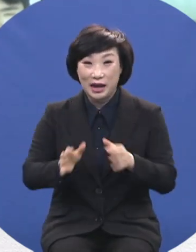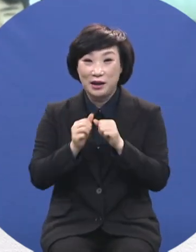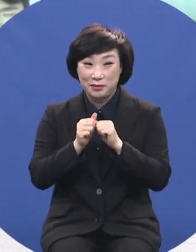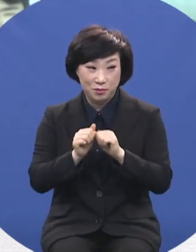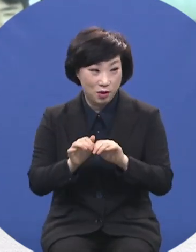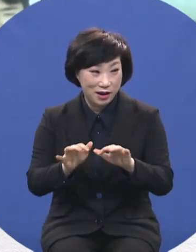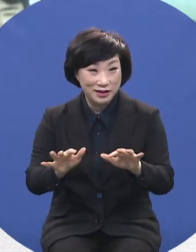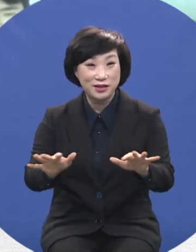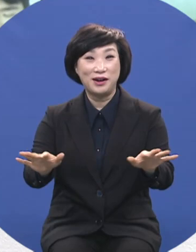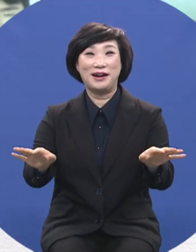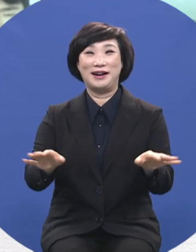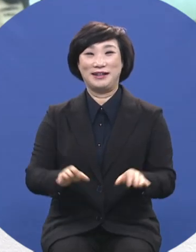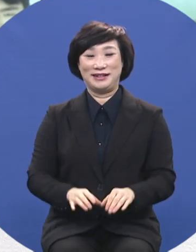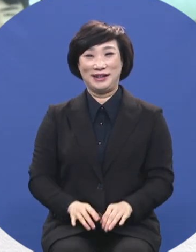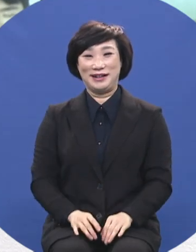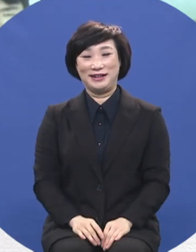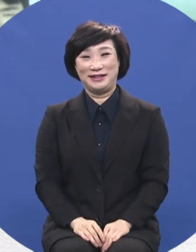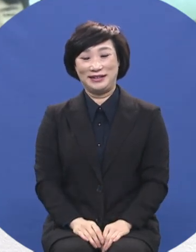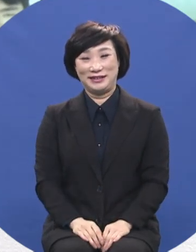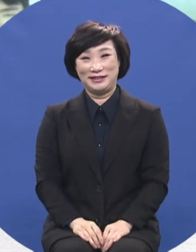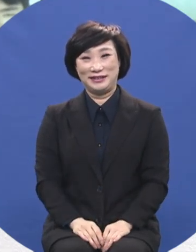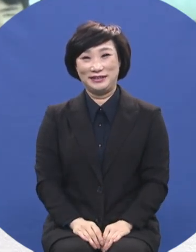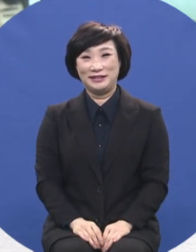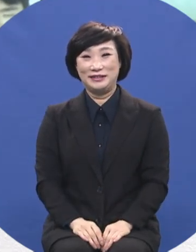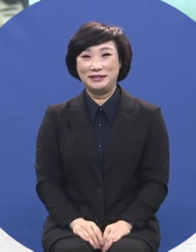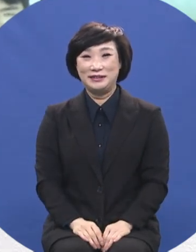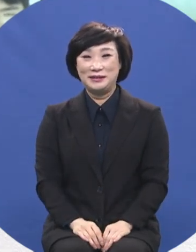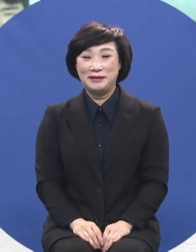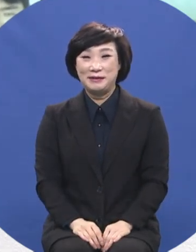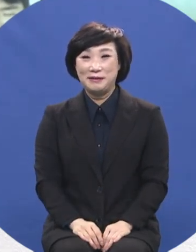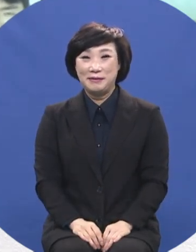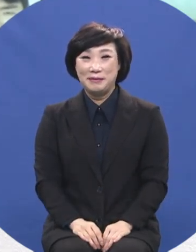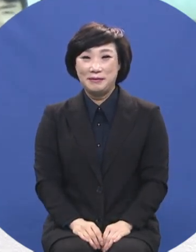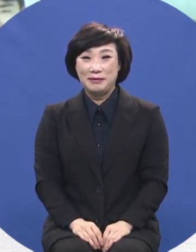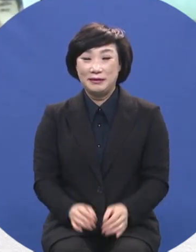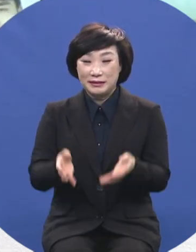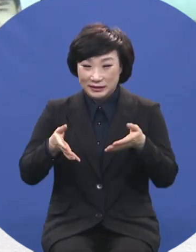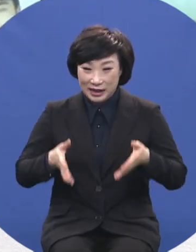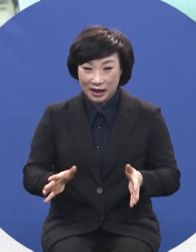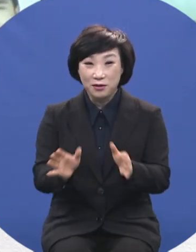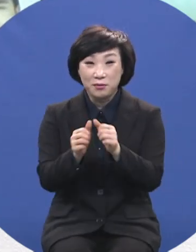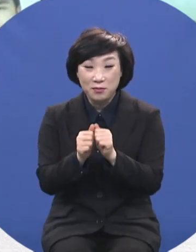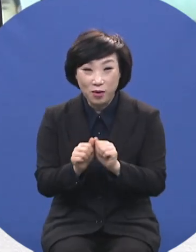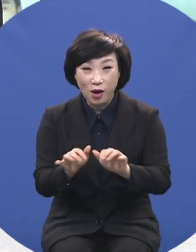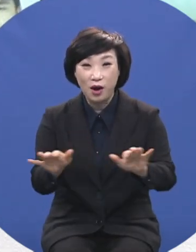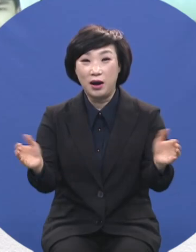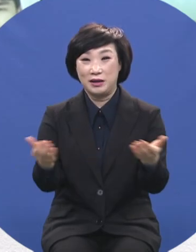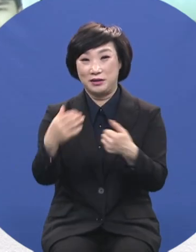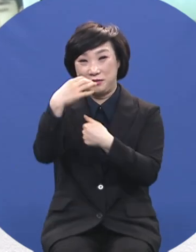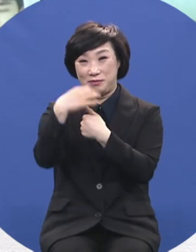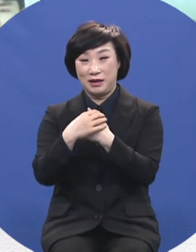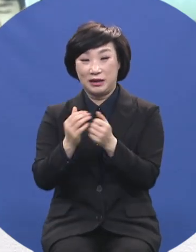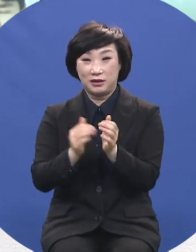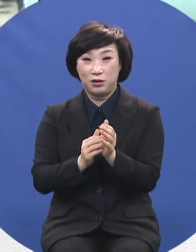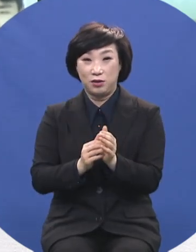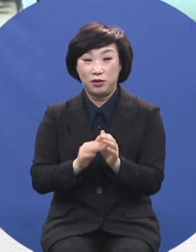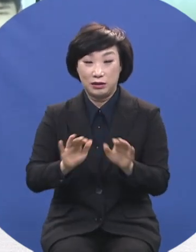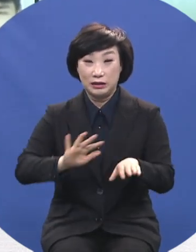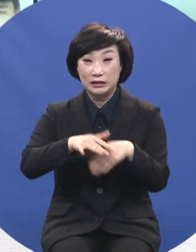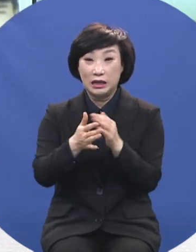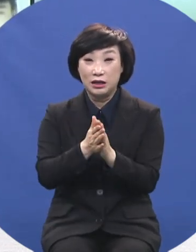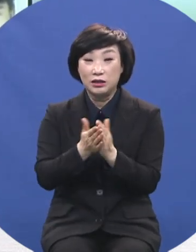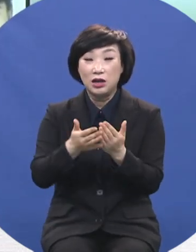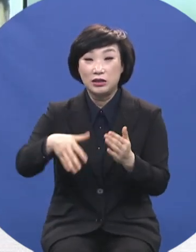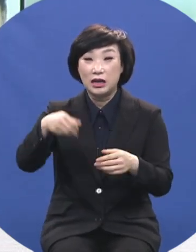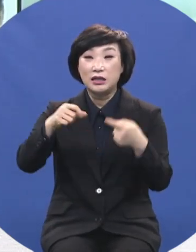생육하고 번성하는 직분을 줬습니다. 생육하고 번성하는 직분. 창세기